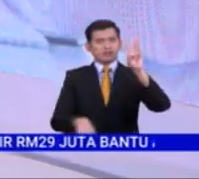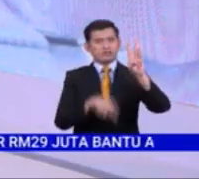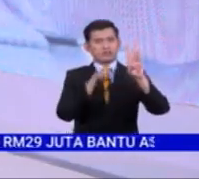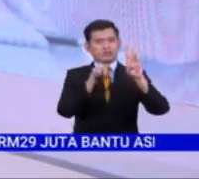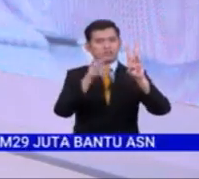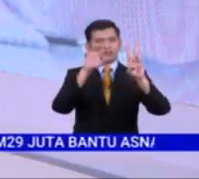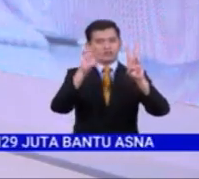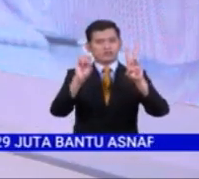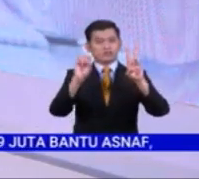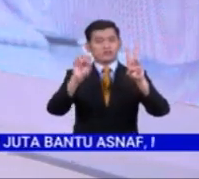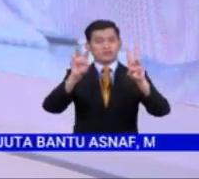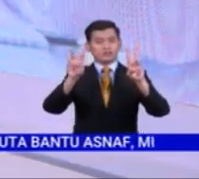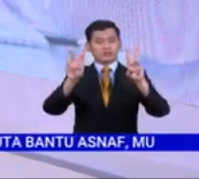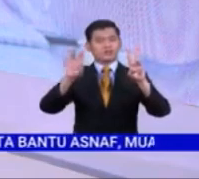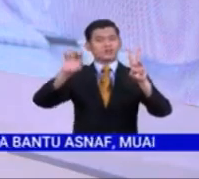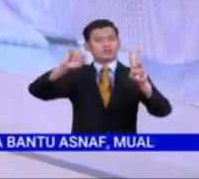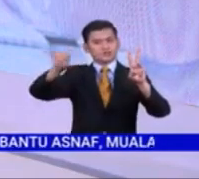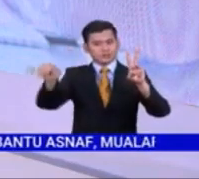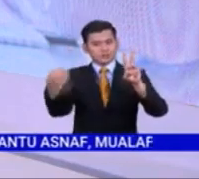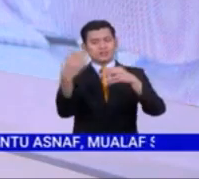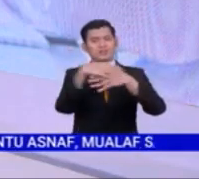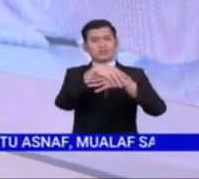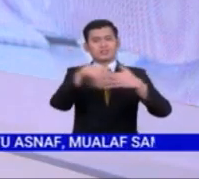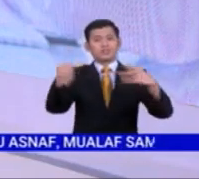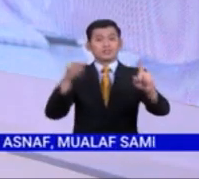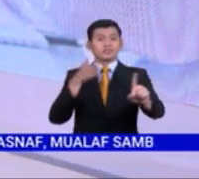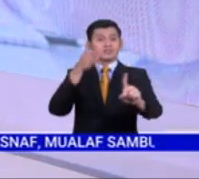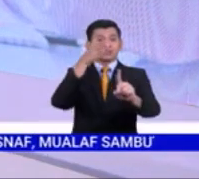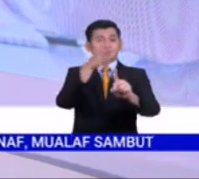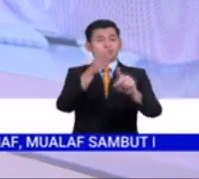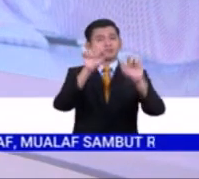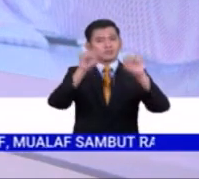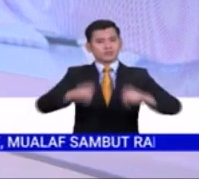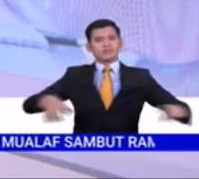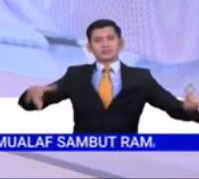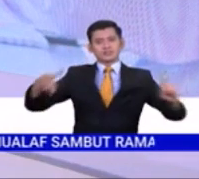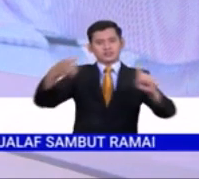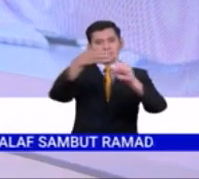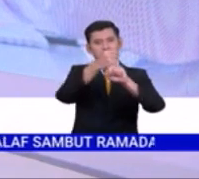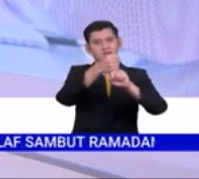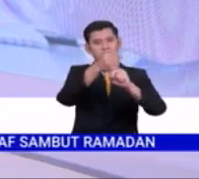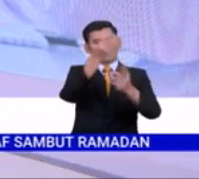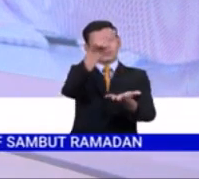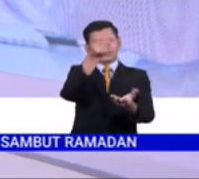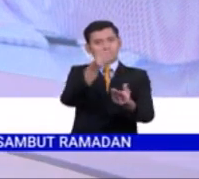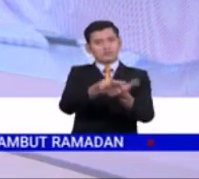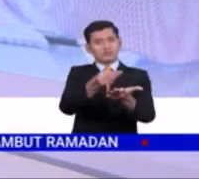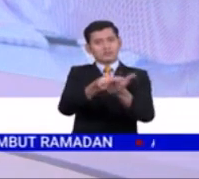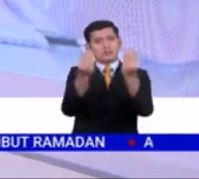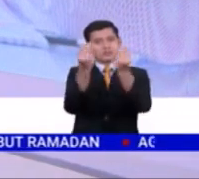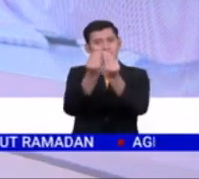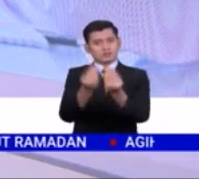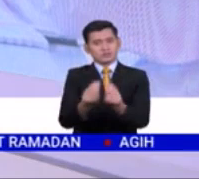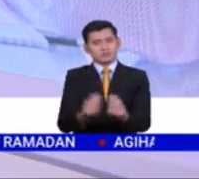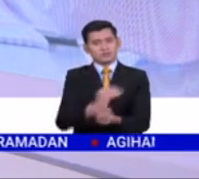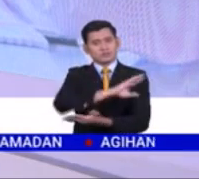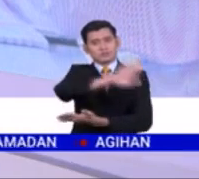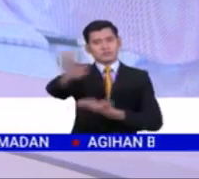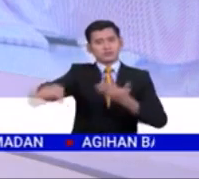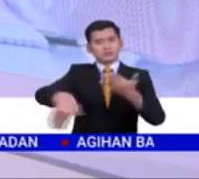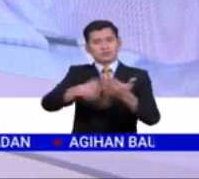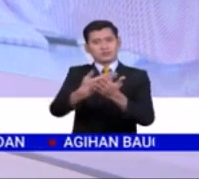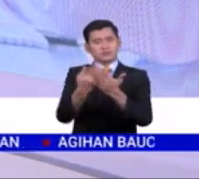6.02 juta ringgit. Sasaran itu mampu dicapai dengan kadar di seluruh negeri ditetapkan